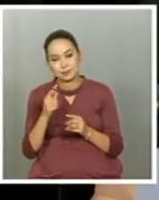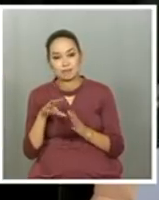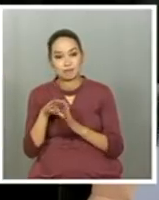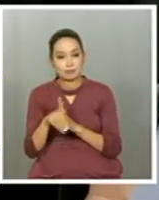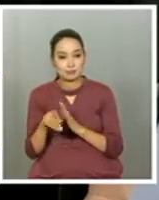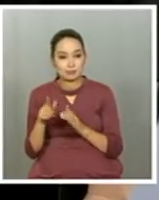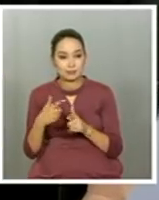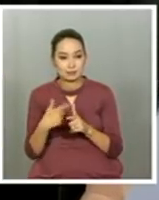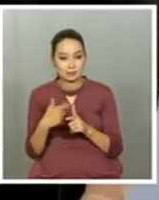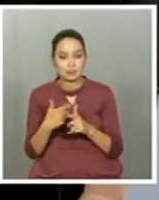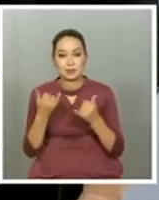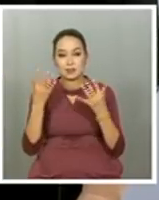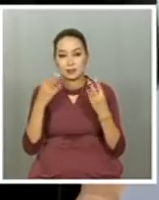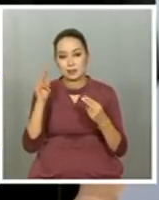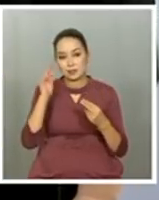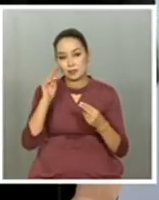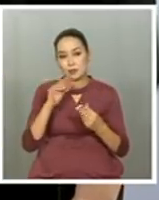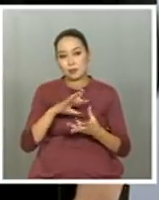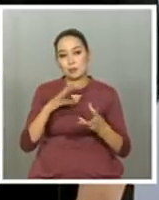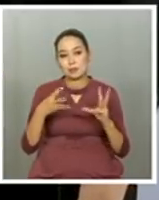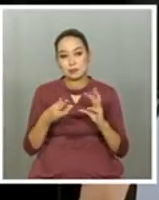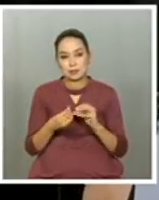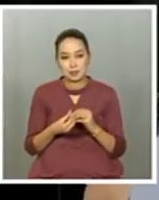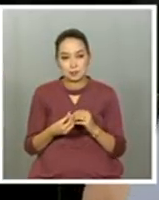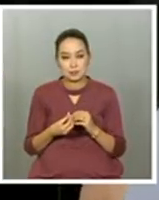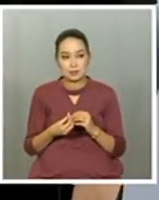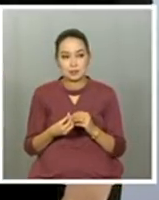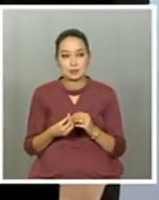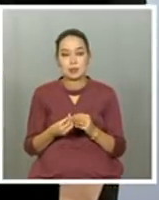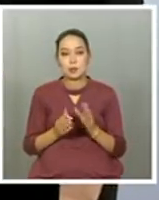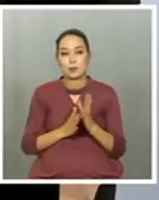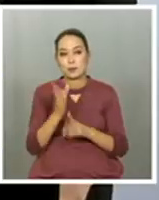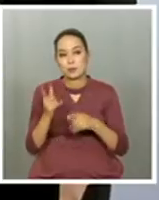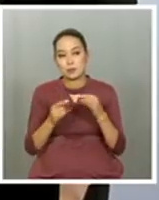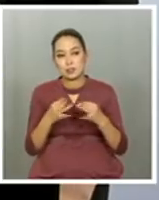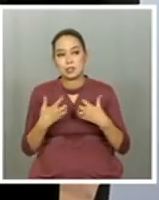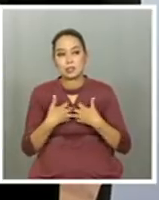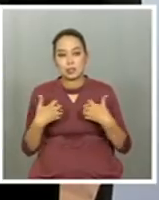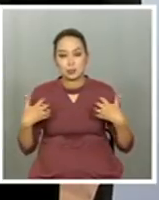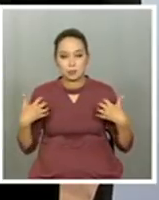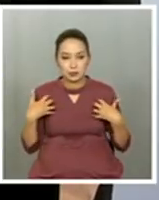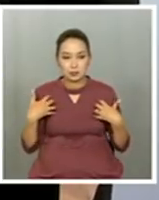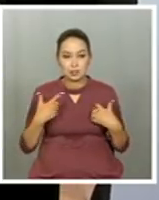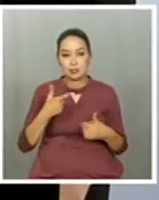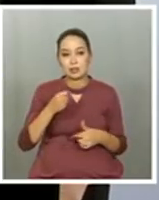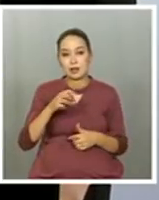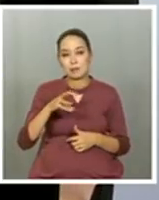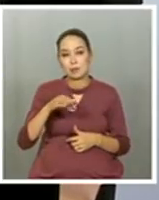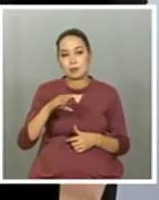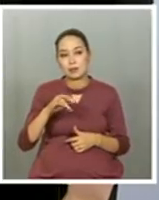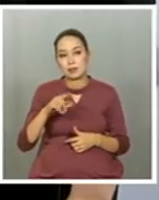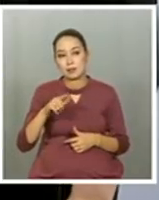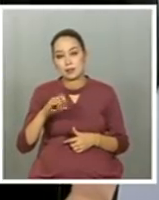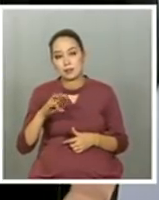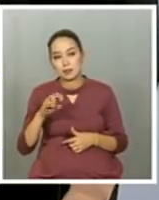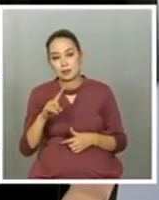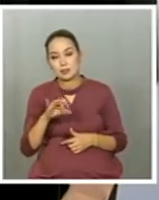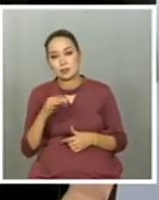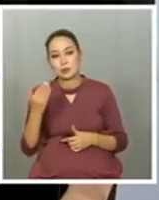бүгінгі сабағымызды қорытындылайық. Өсімдіктер мен жануарлардағы гаметогенез және оның